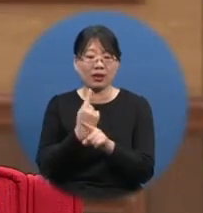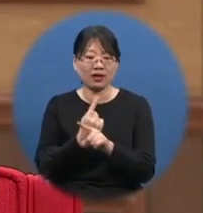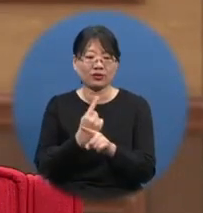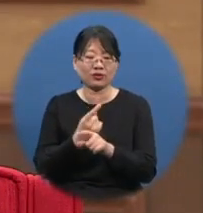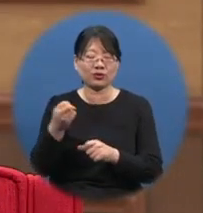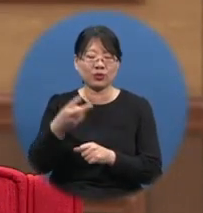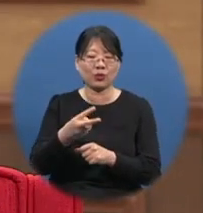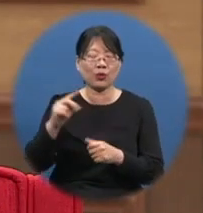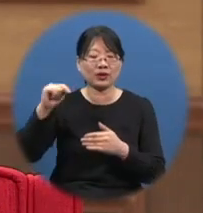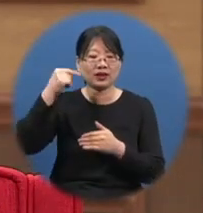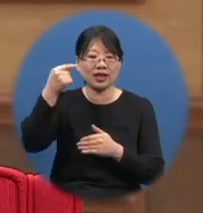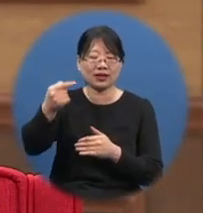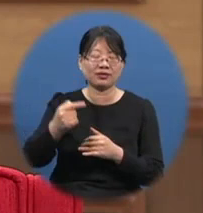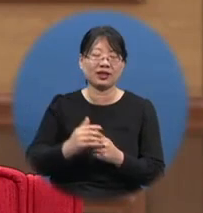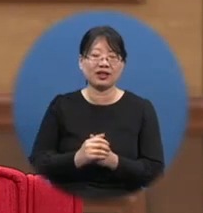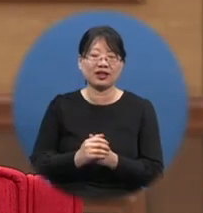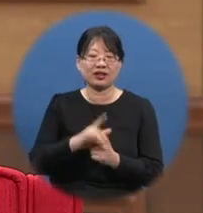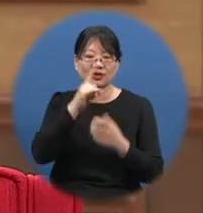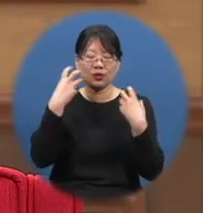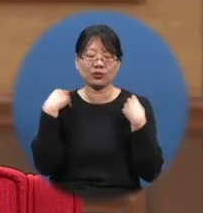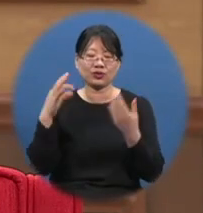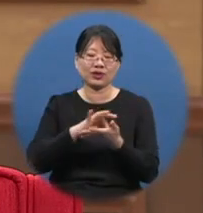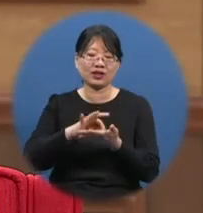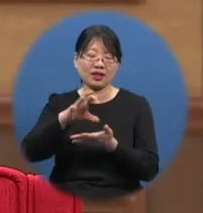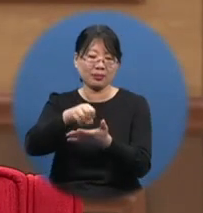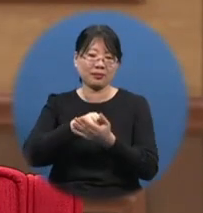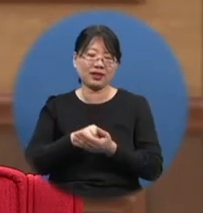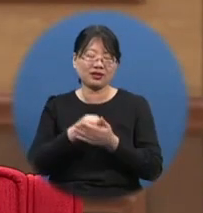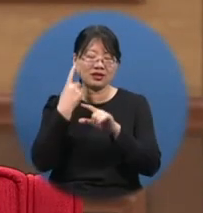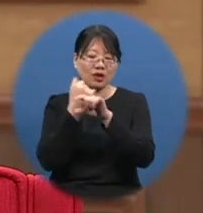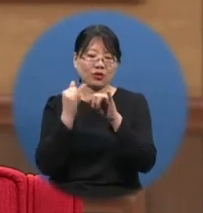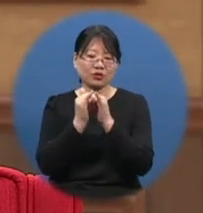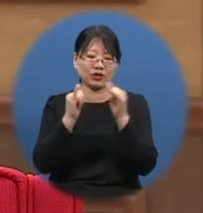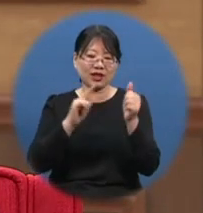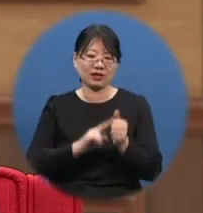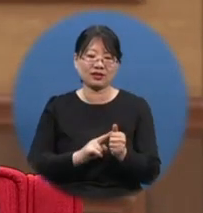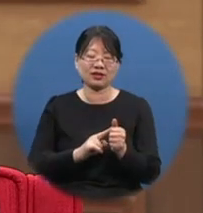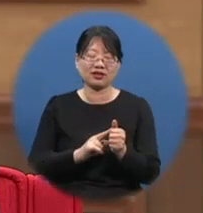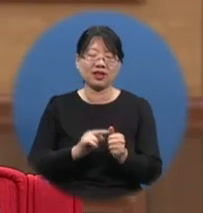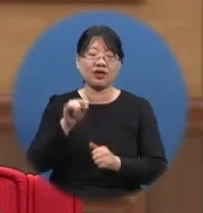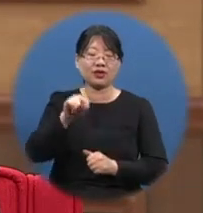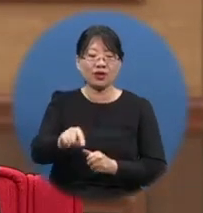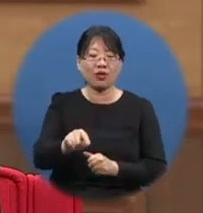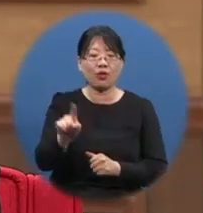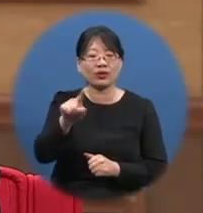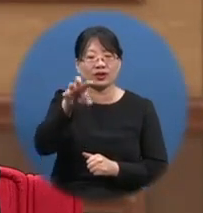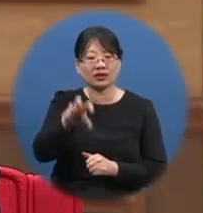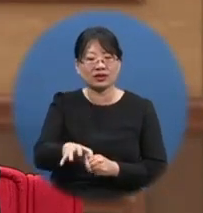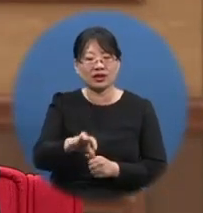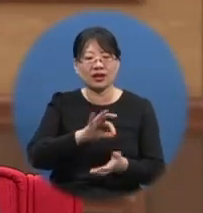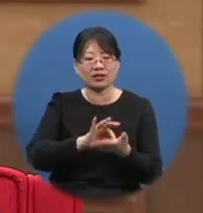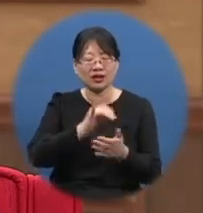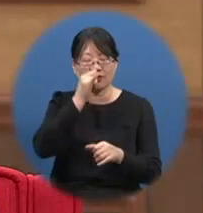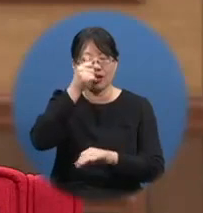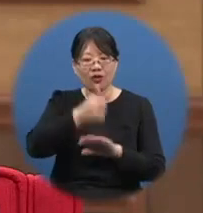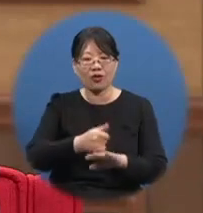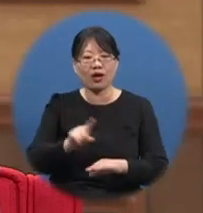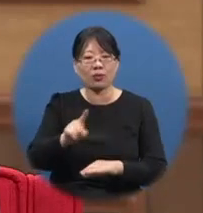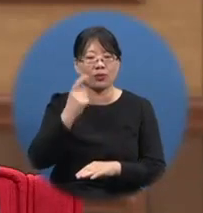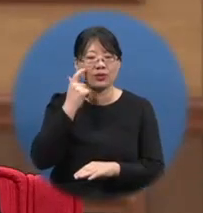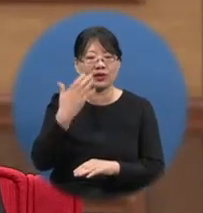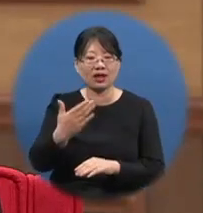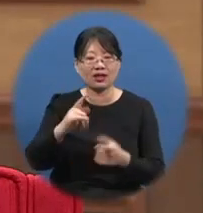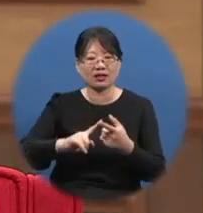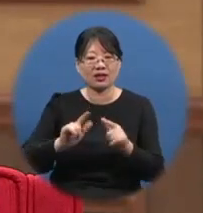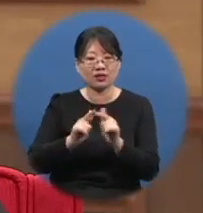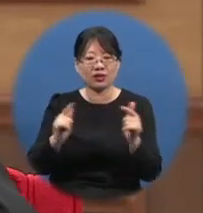바꾸고 그다음에 그 이제 정부 예산을 받은 연구자들이 너 도대체 어디 섰냐? 성과가 뭐냐?